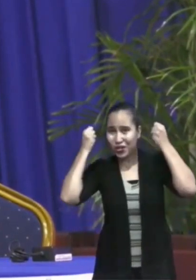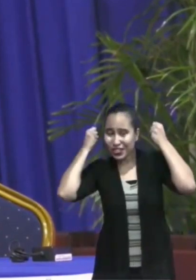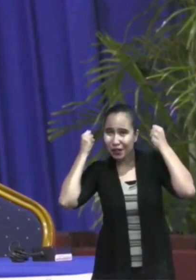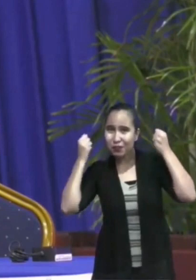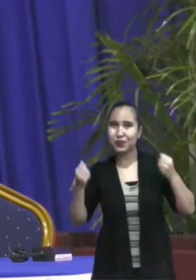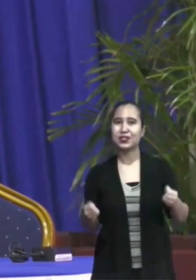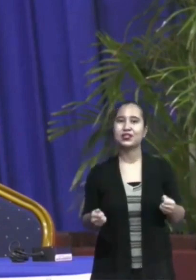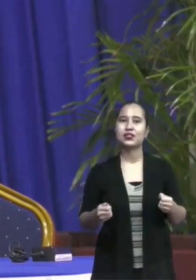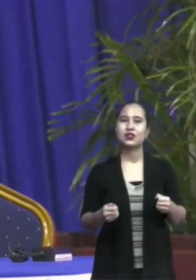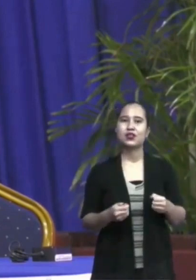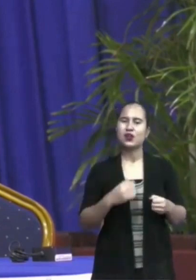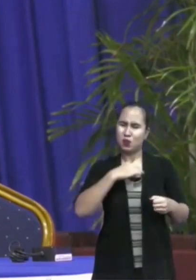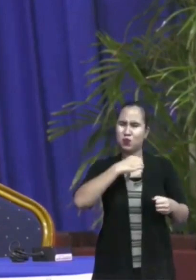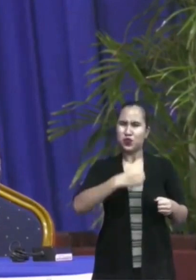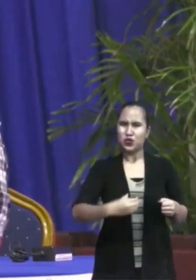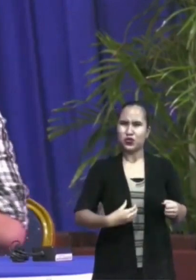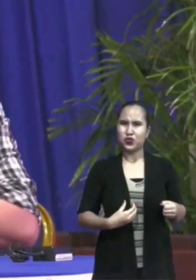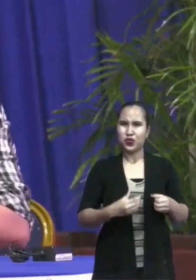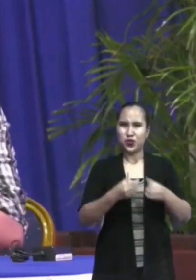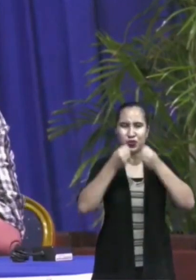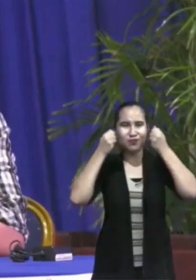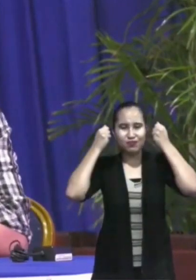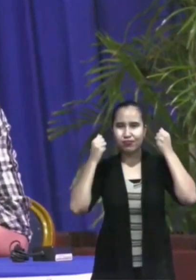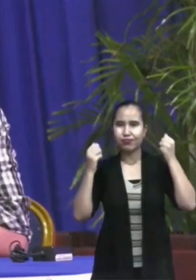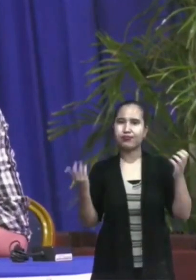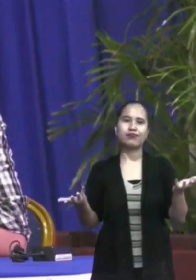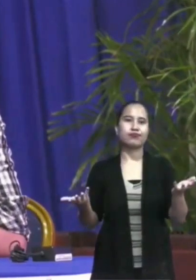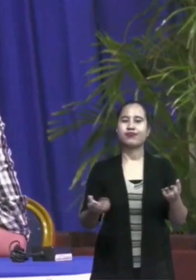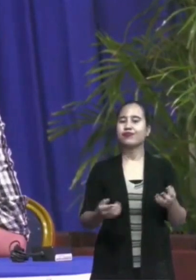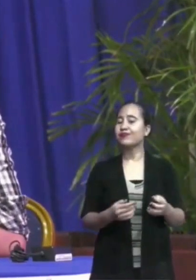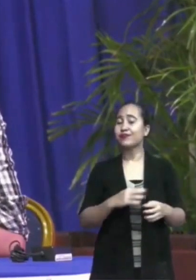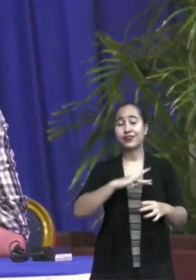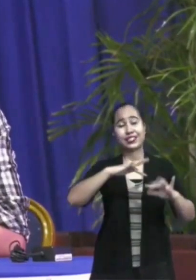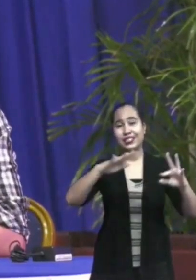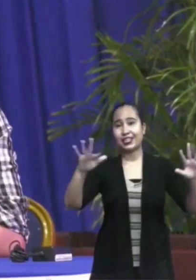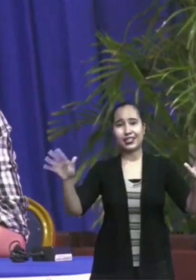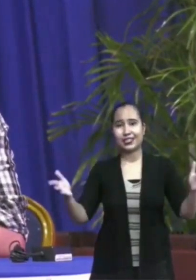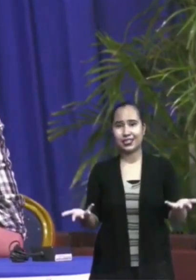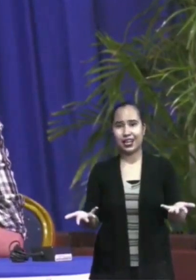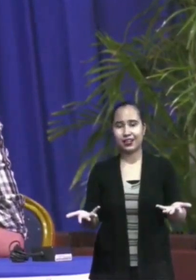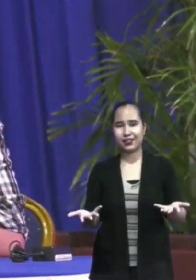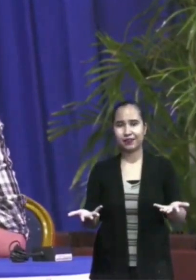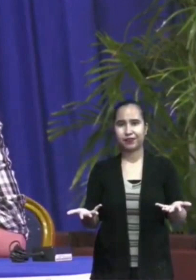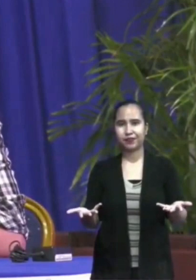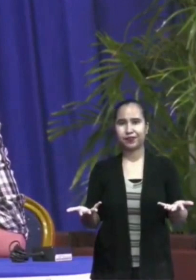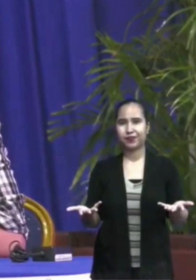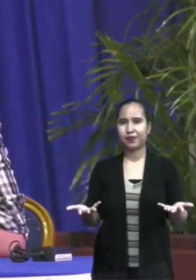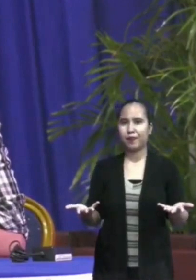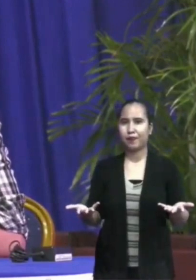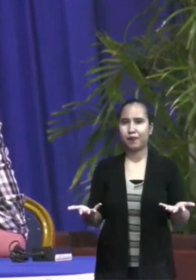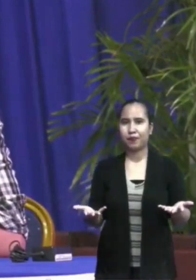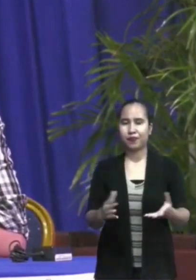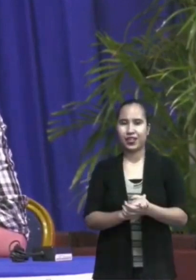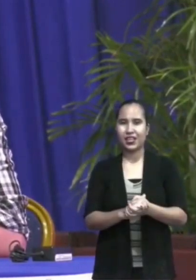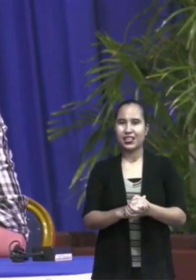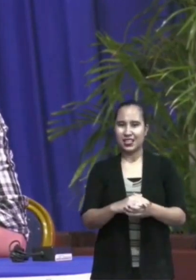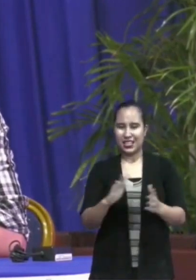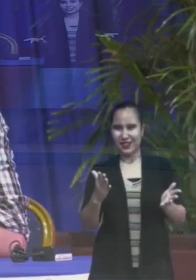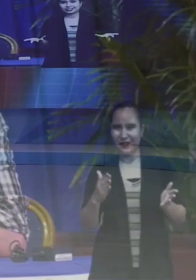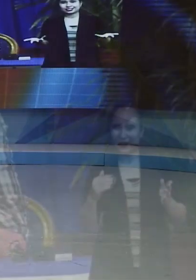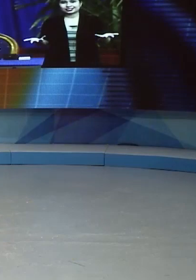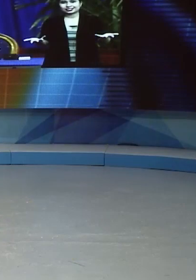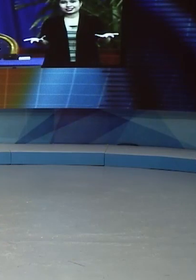zegt verder dat er ook voor gezorgd zal worden dat de lonen van arbeiders doorbetaald worden door de bedrijven